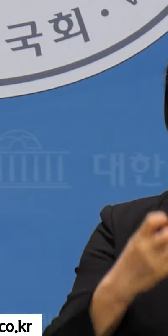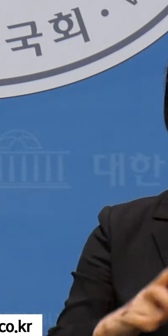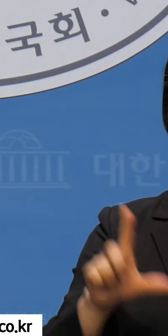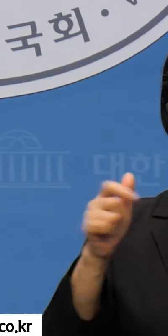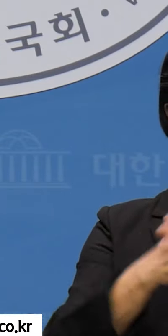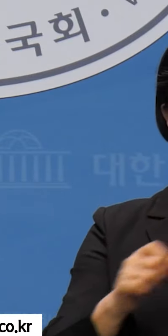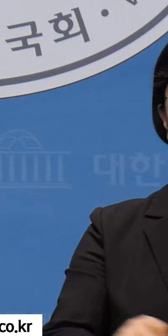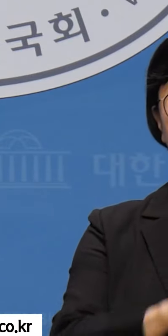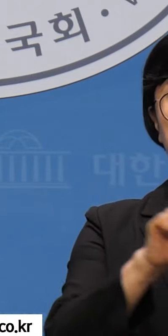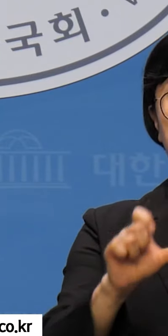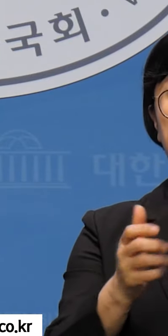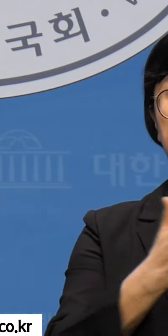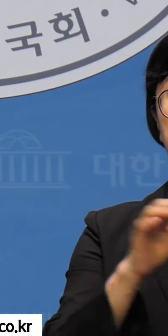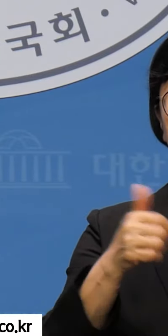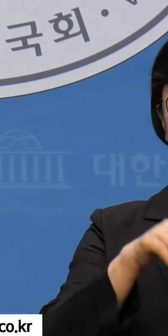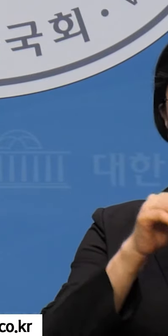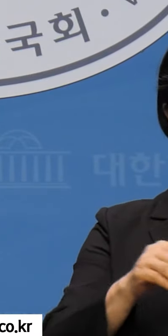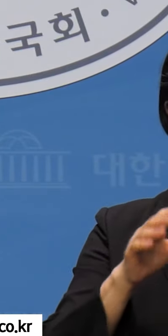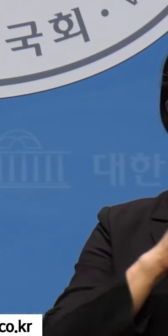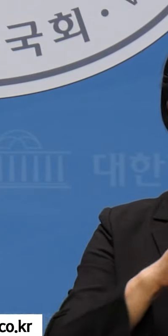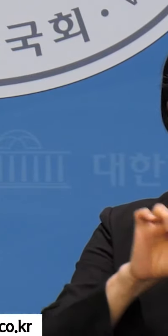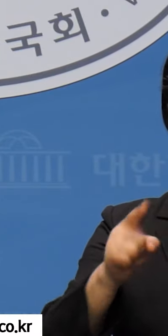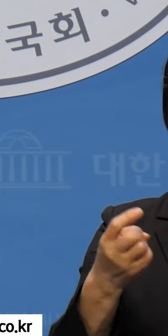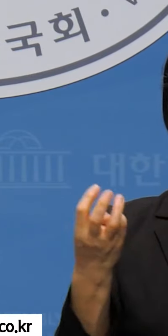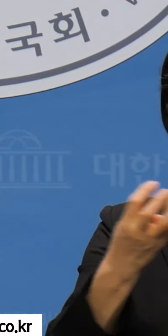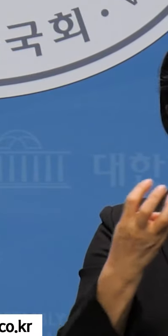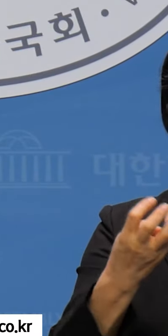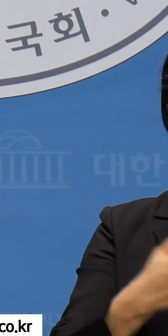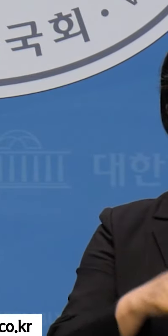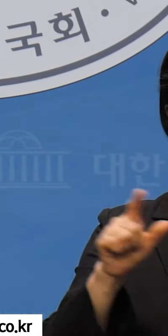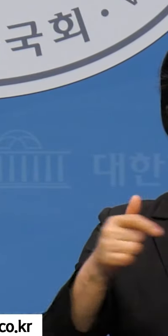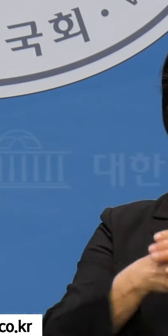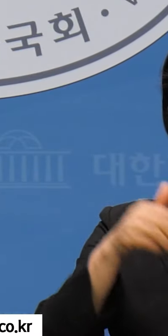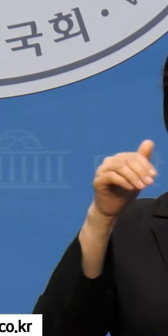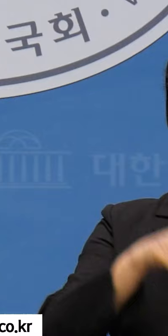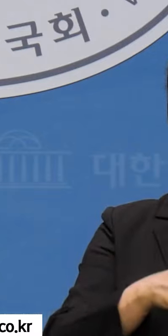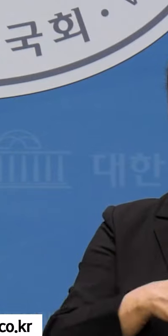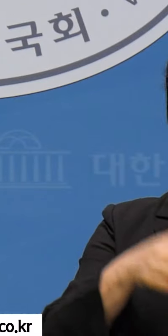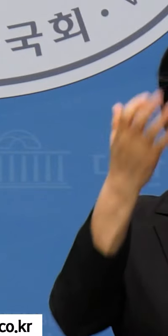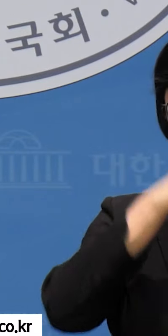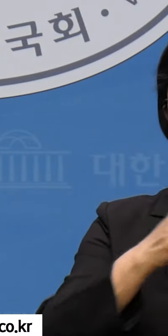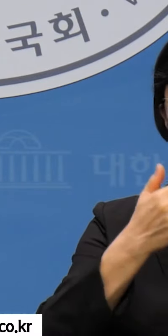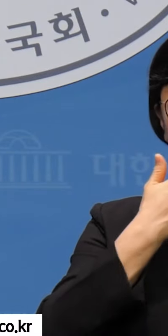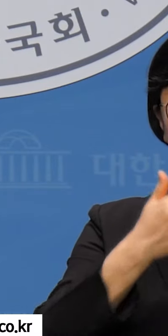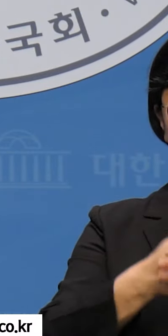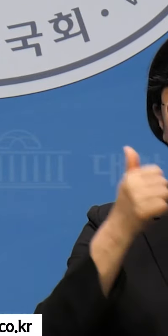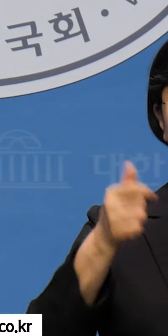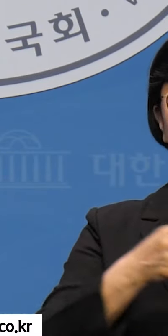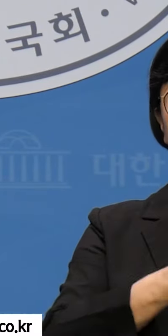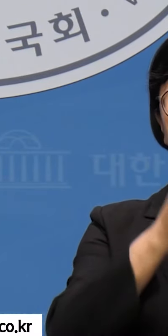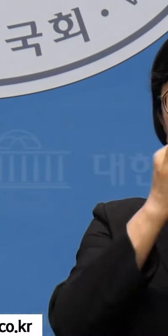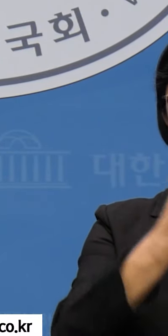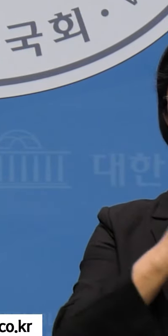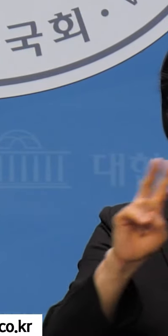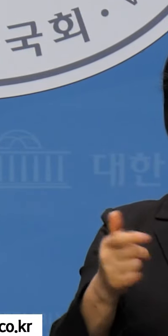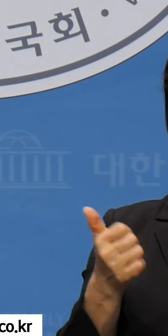2020년 4월 15일 총선 관련 139건의 선거무효소송이 제기되었다. 이는